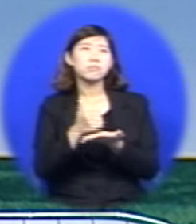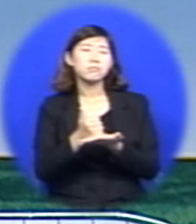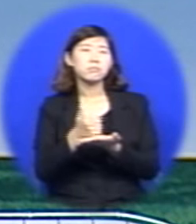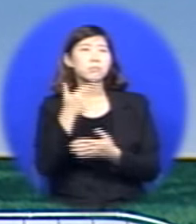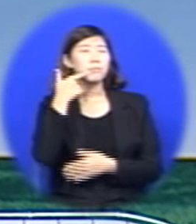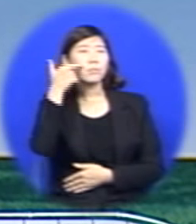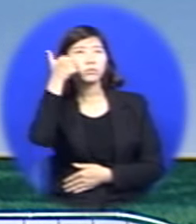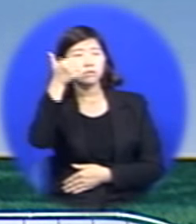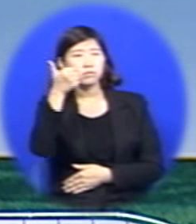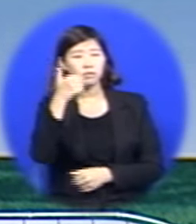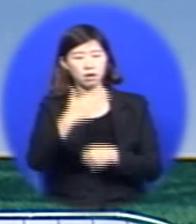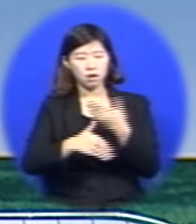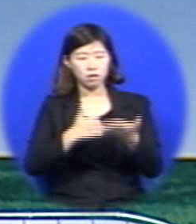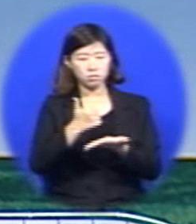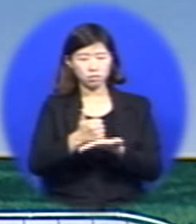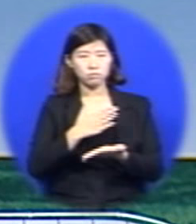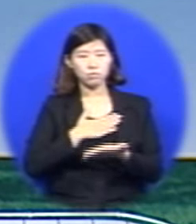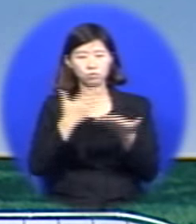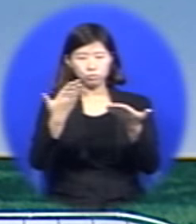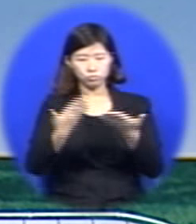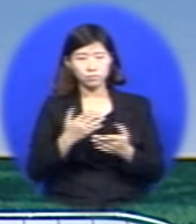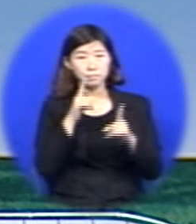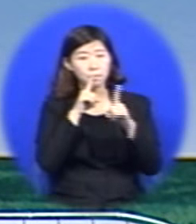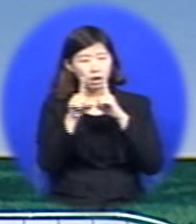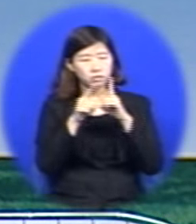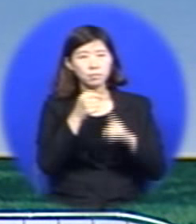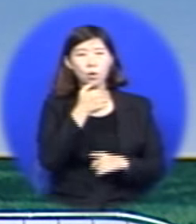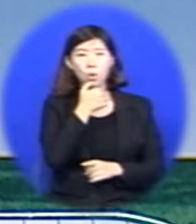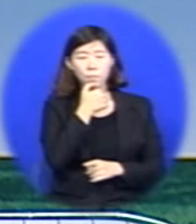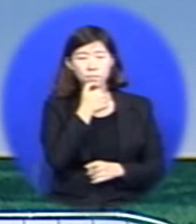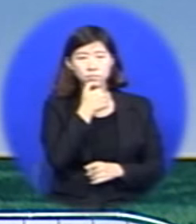12장 오늘 성경 본문의 말씀입니다.